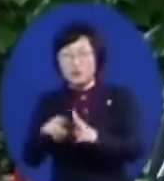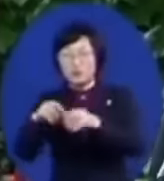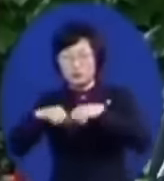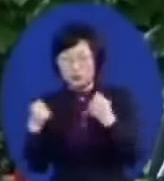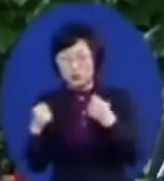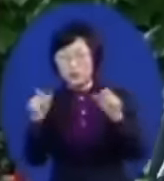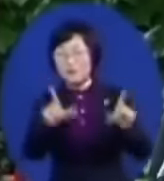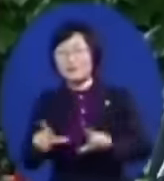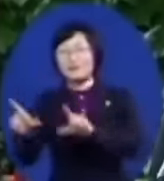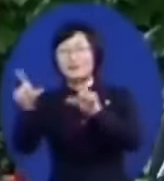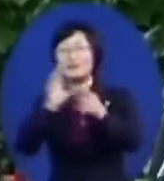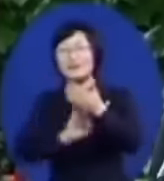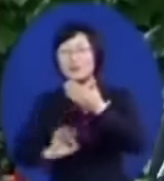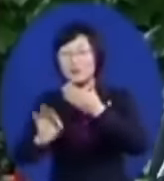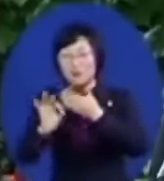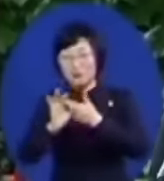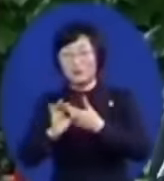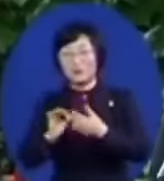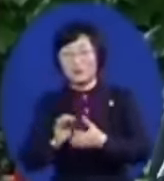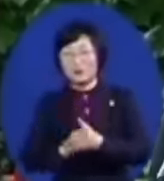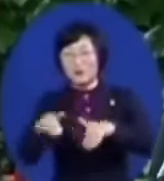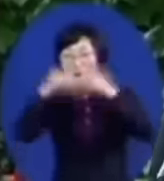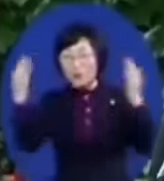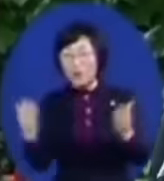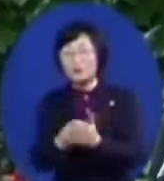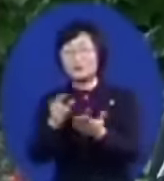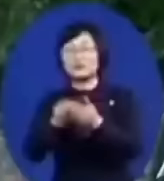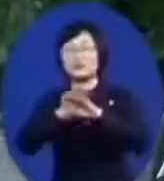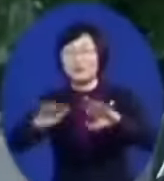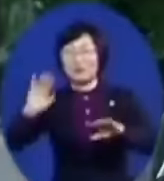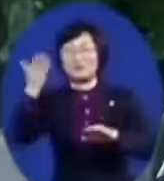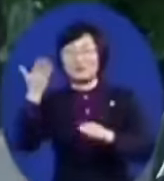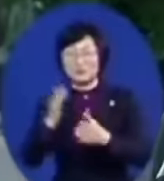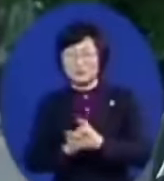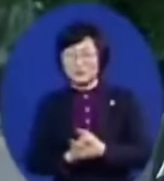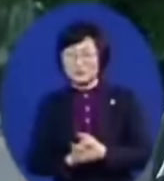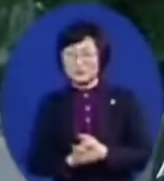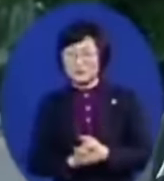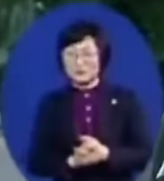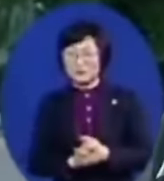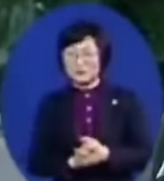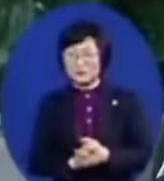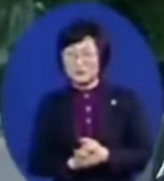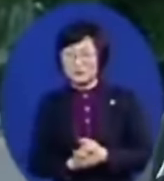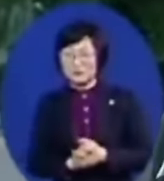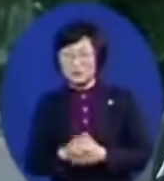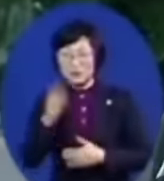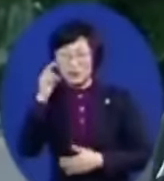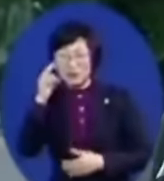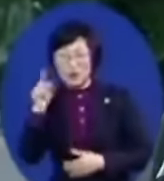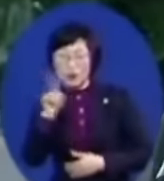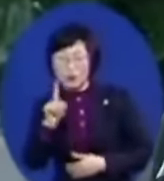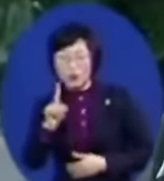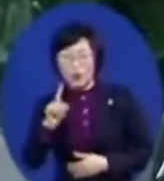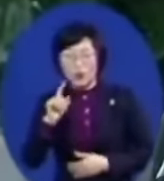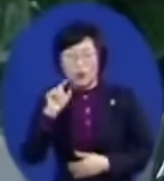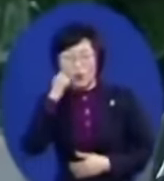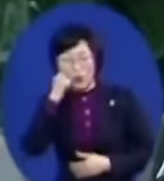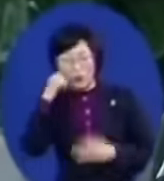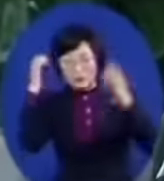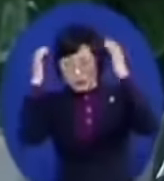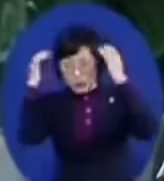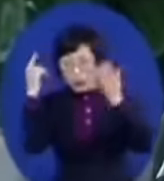순종하고 살면은 모든 문제가 해결됩니다. 여러분이 오늘 어떤 시련과 환난과 고통이